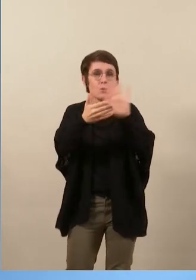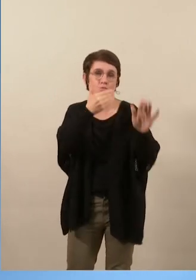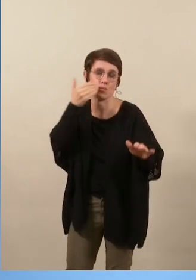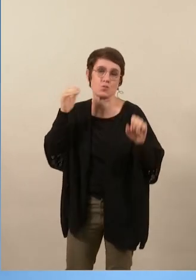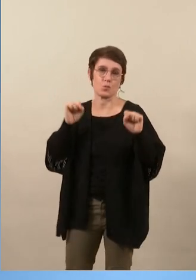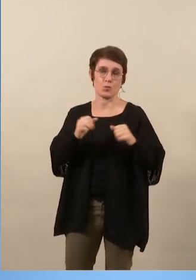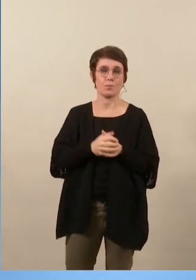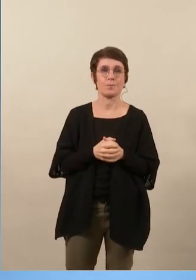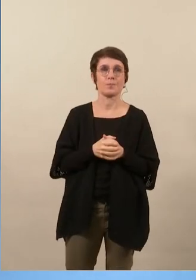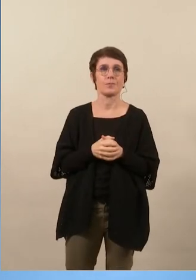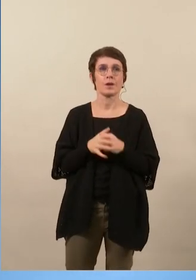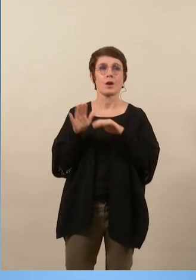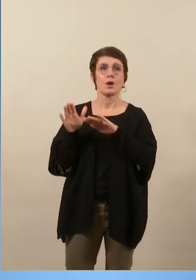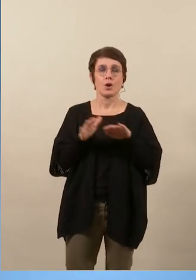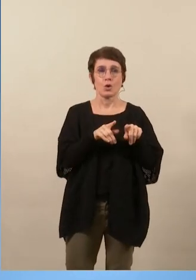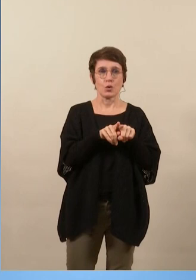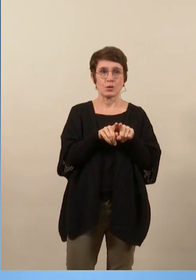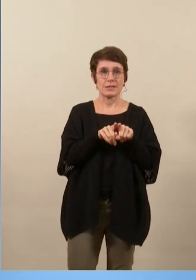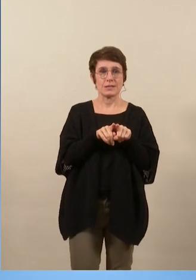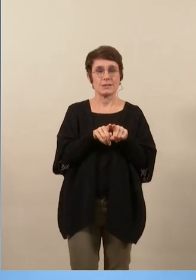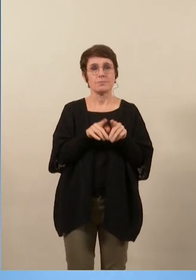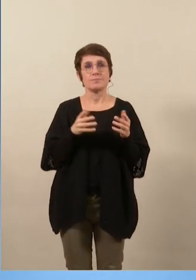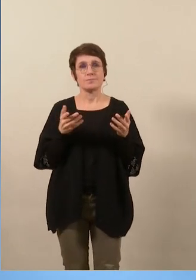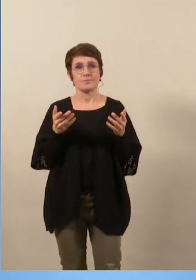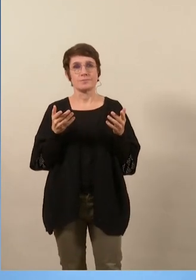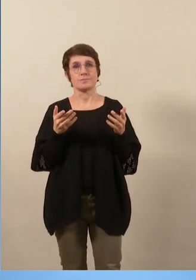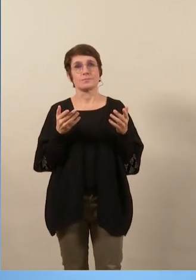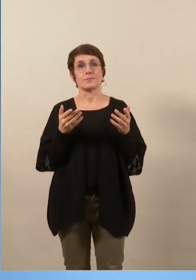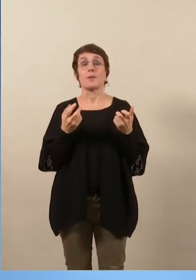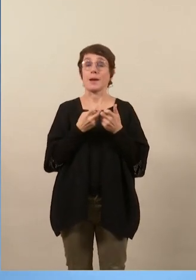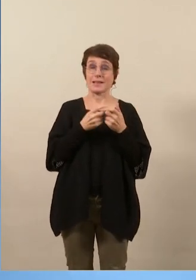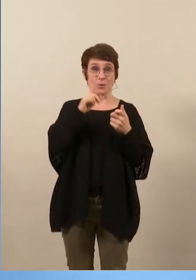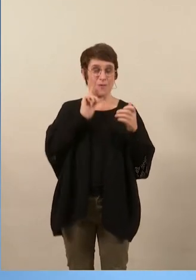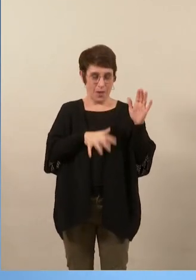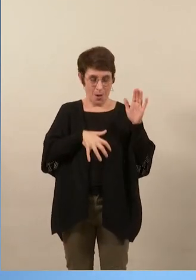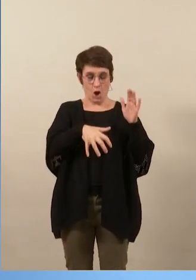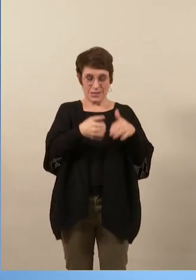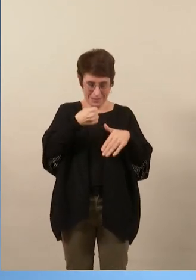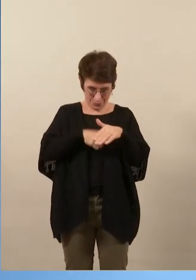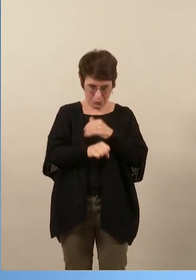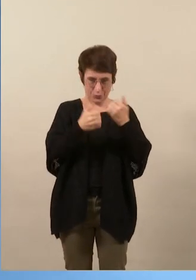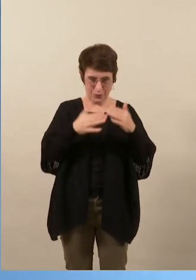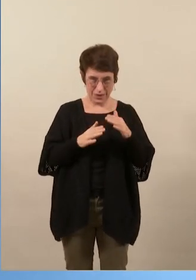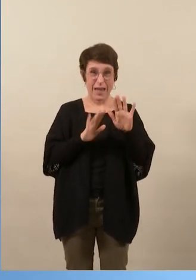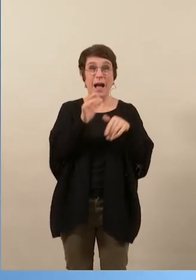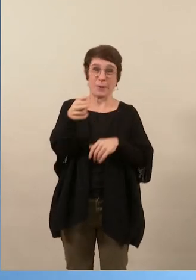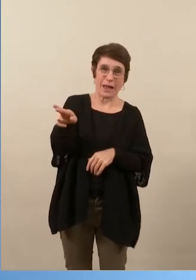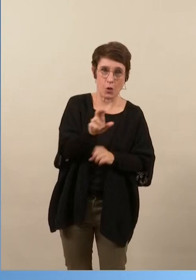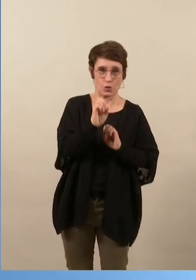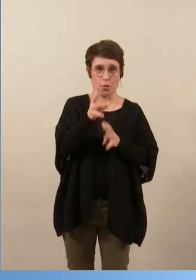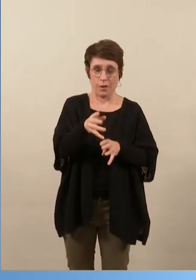également y lire que les femmes raccrochent le vélo après une grossesse et éprouve des difficultés à reprendre